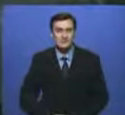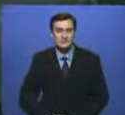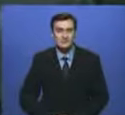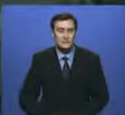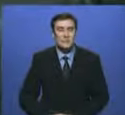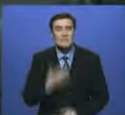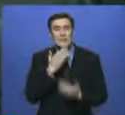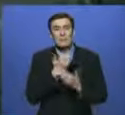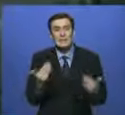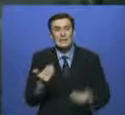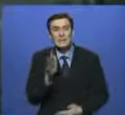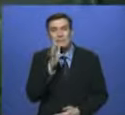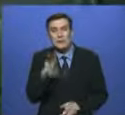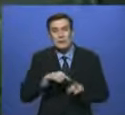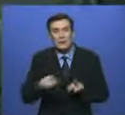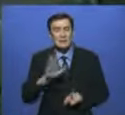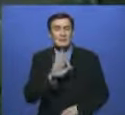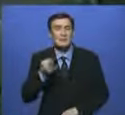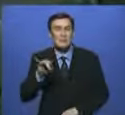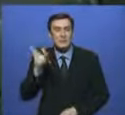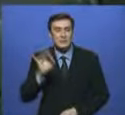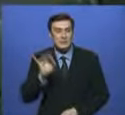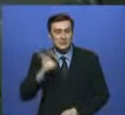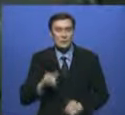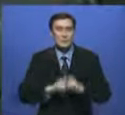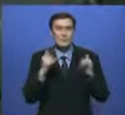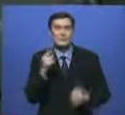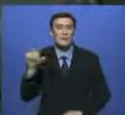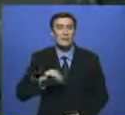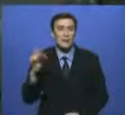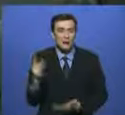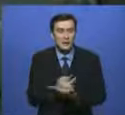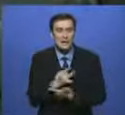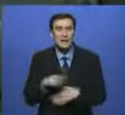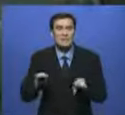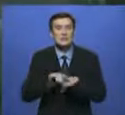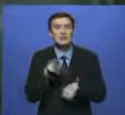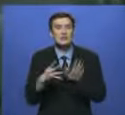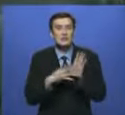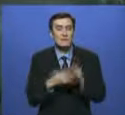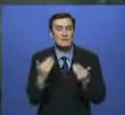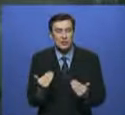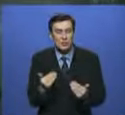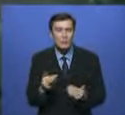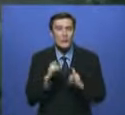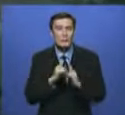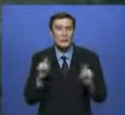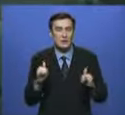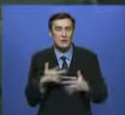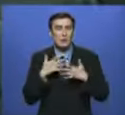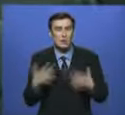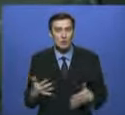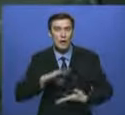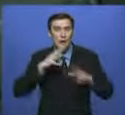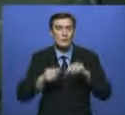За последние 5 лет ВВП в регионе вырос почти в 1,5 раза. А если сравнить 2009 год с нынешним, то прогресс заметный. Объем